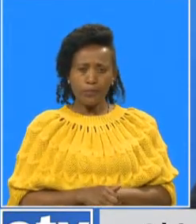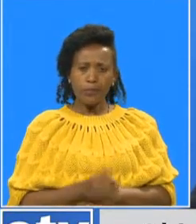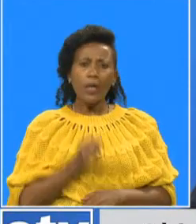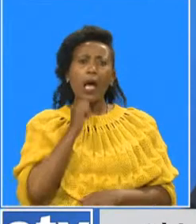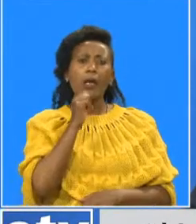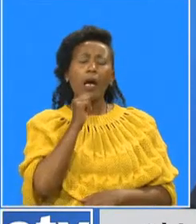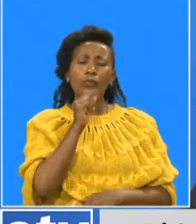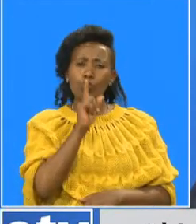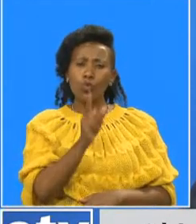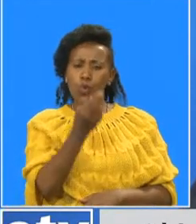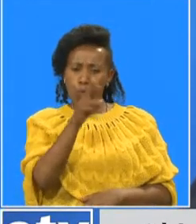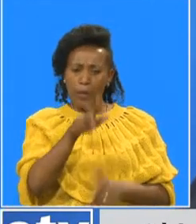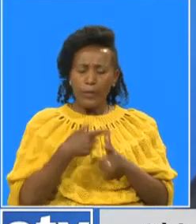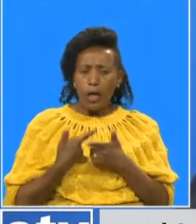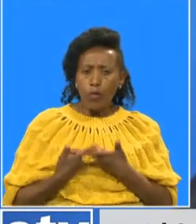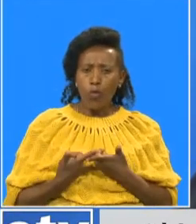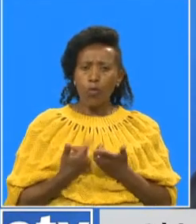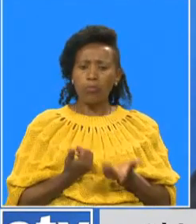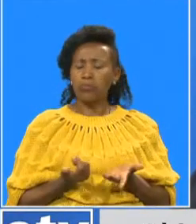ባለሀብቱን ወይም ደግሞ